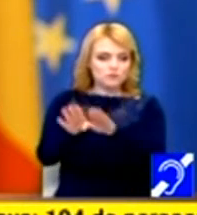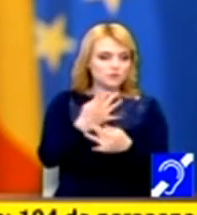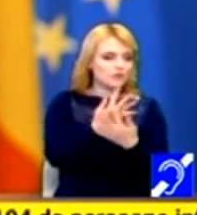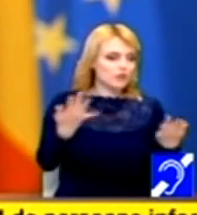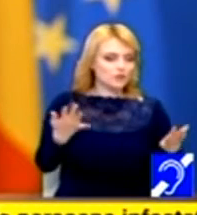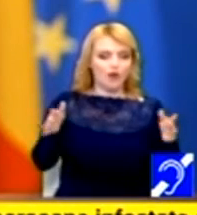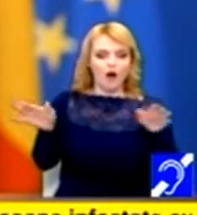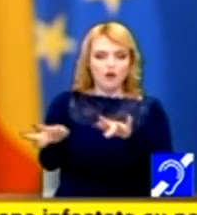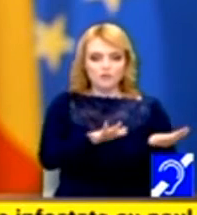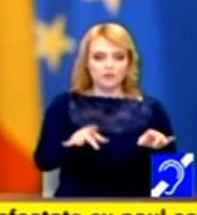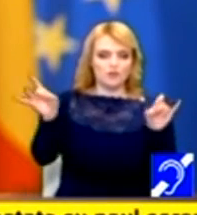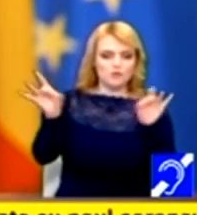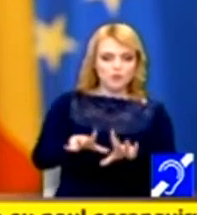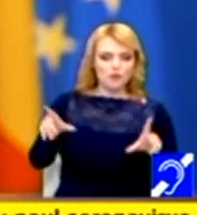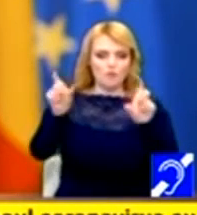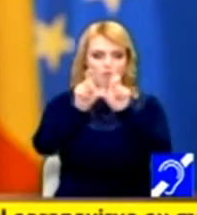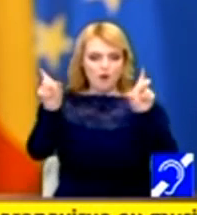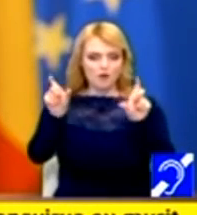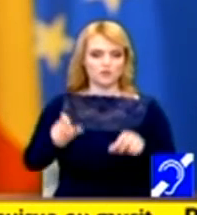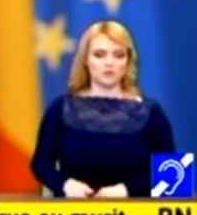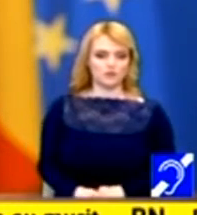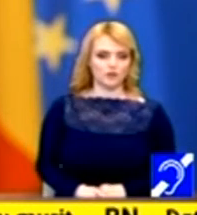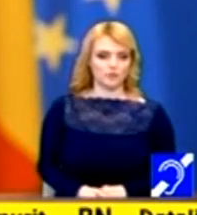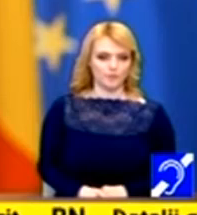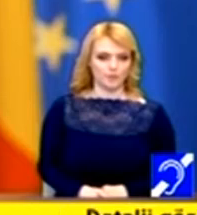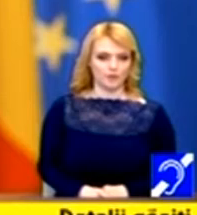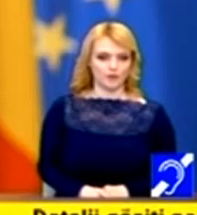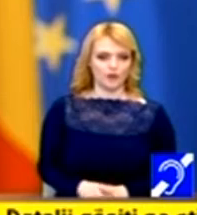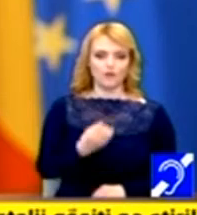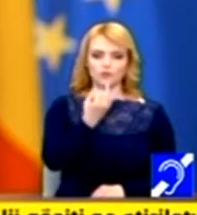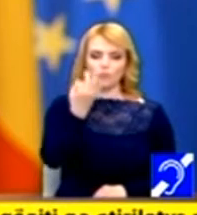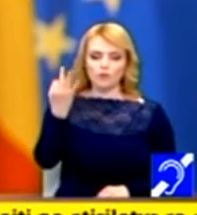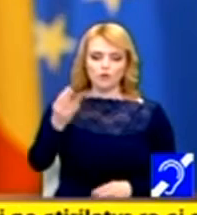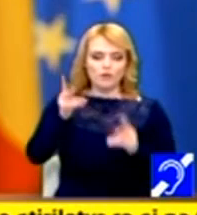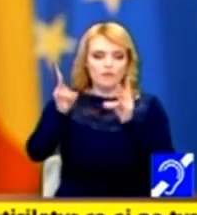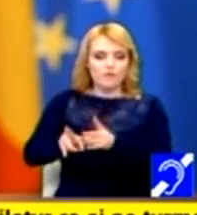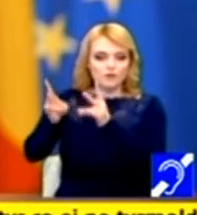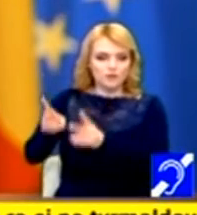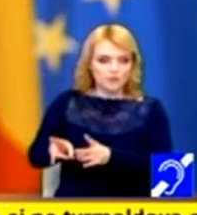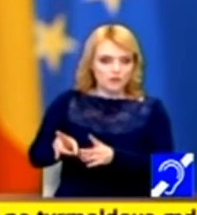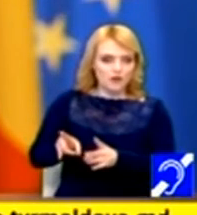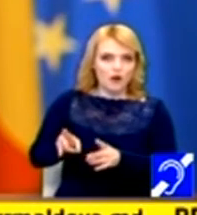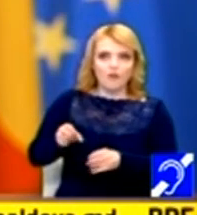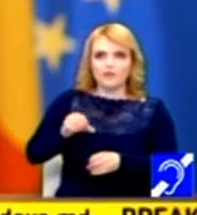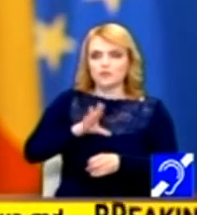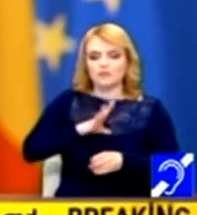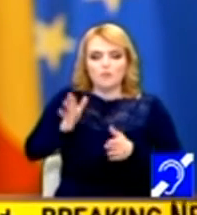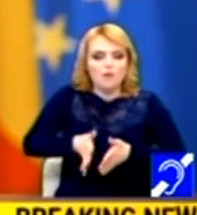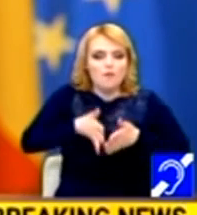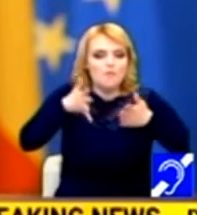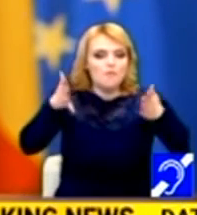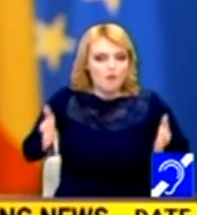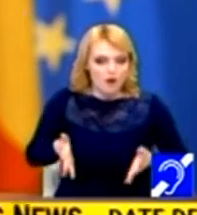activități a restaurantelor, magazinelor comerciale, numărul victimelor ar fi fost